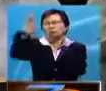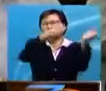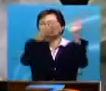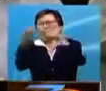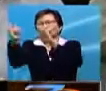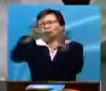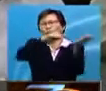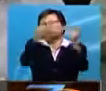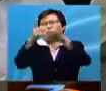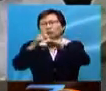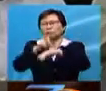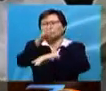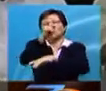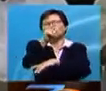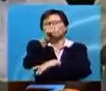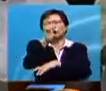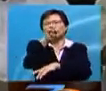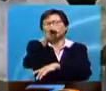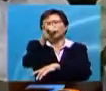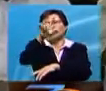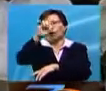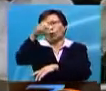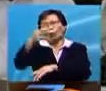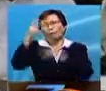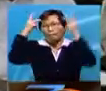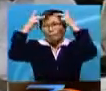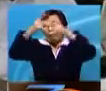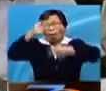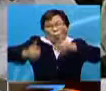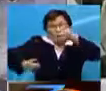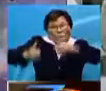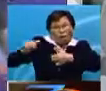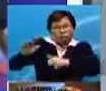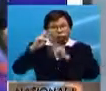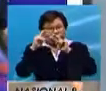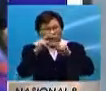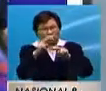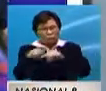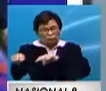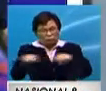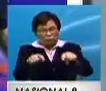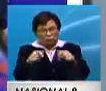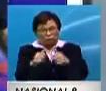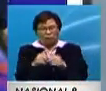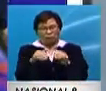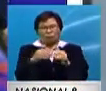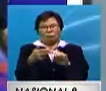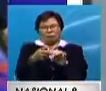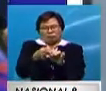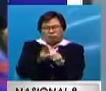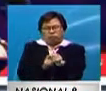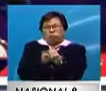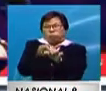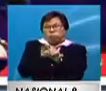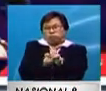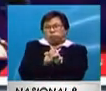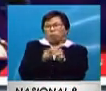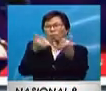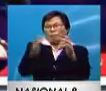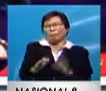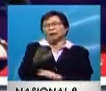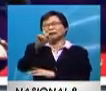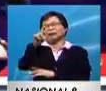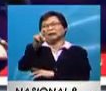kebangsaan Abu Bakar di temerloh Pahang ditanya sama ada Baginda melihat ada sesuatu tidak kena dengan pengunduran beramai-ramai pemain jdt itu